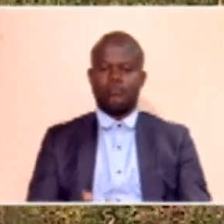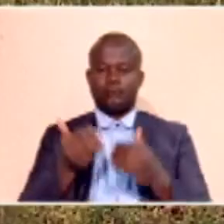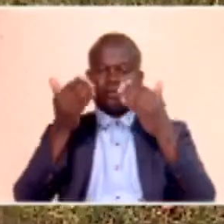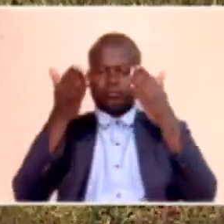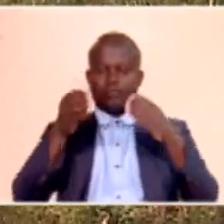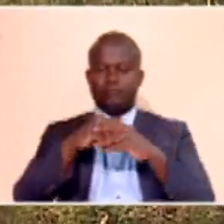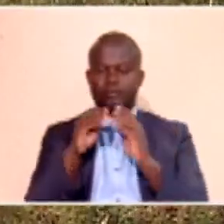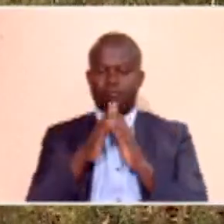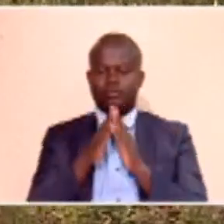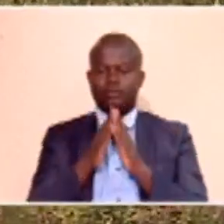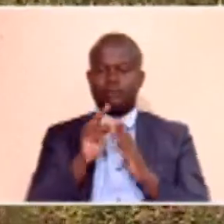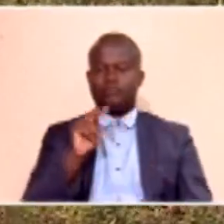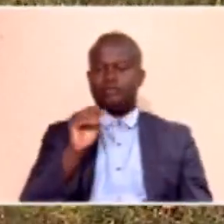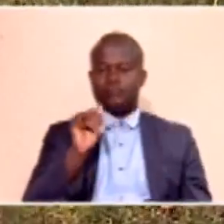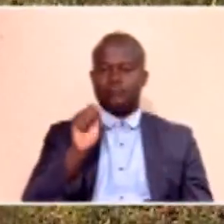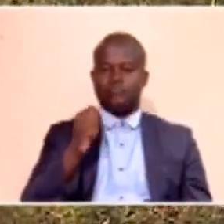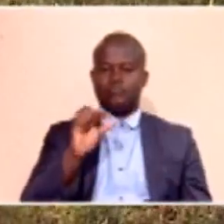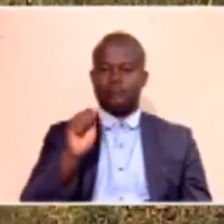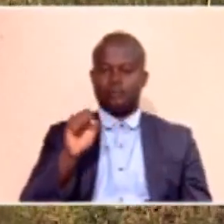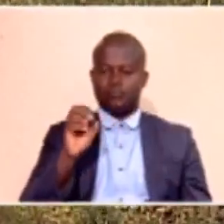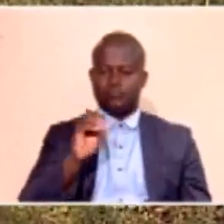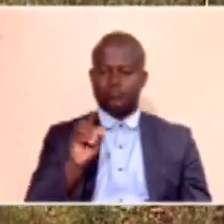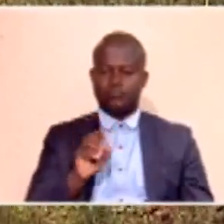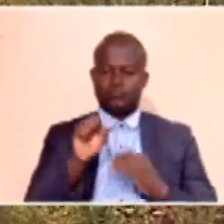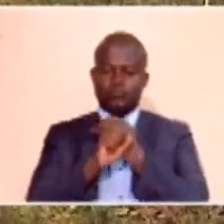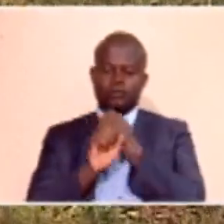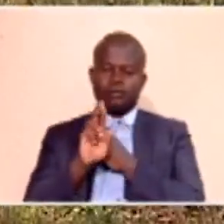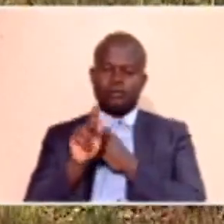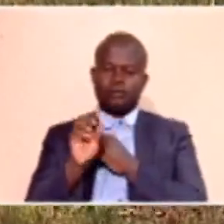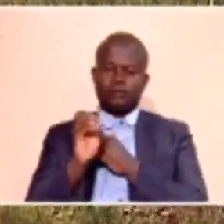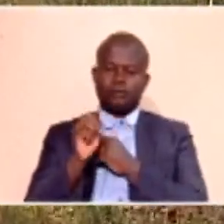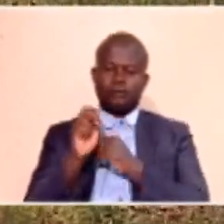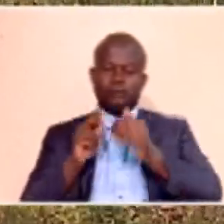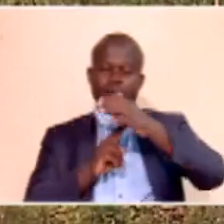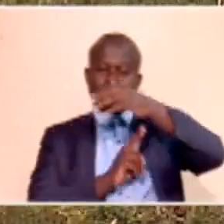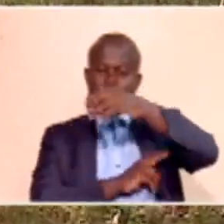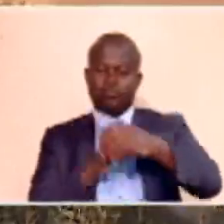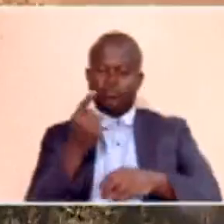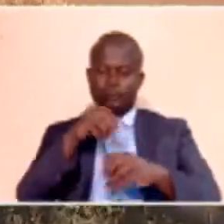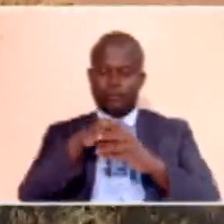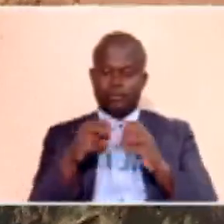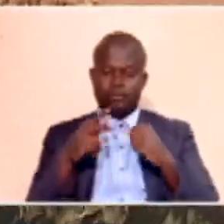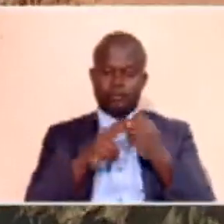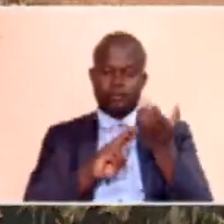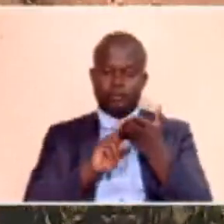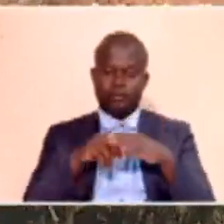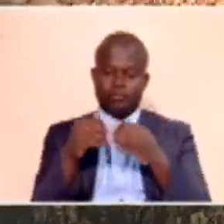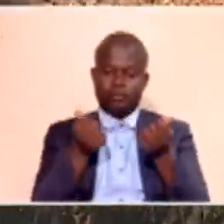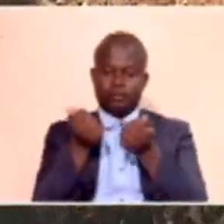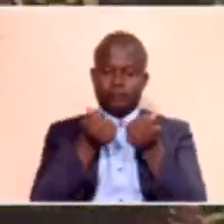ni mu mudugudu wa Nyagasozi mu kagari ka Buguri umurenge wa Rukoma. Turi ku kiraro kimwe muri 7 byakoreshwaga